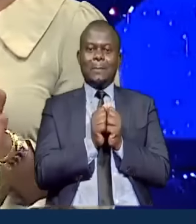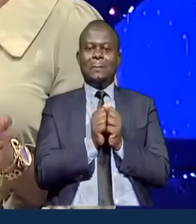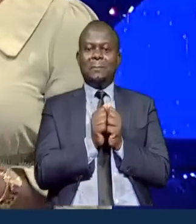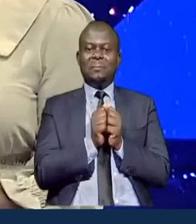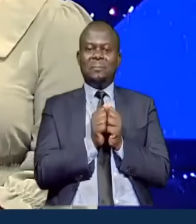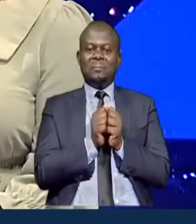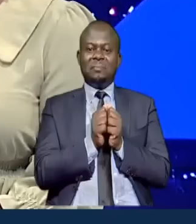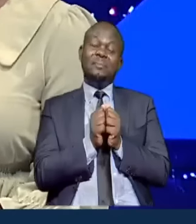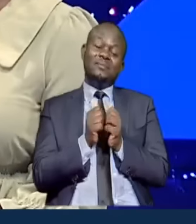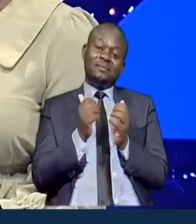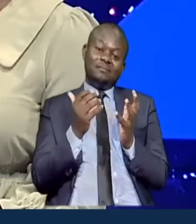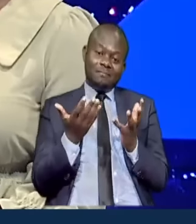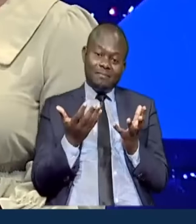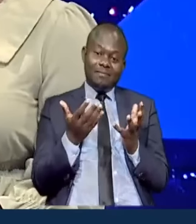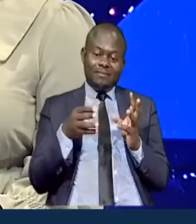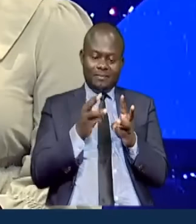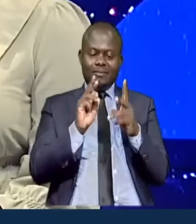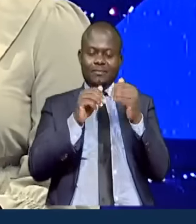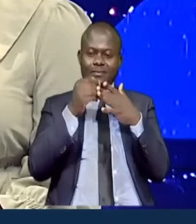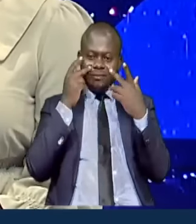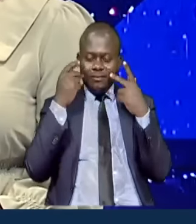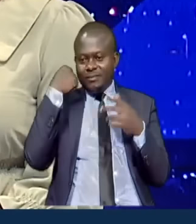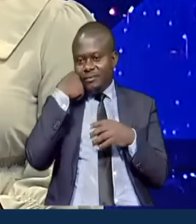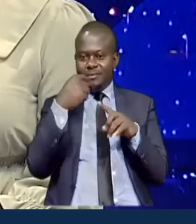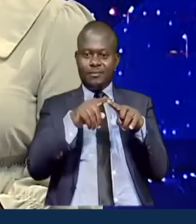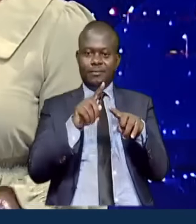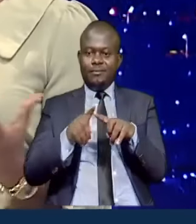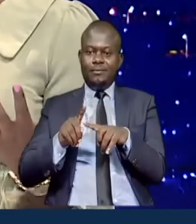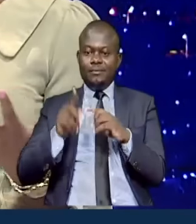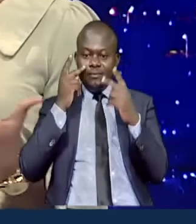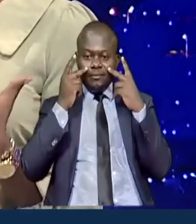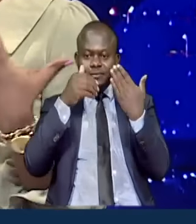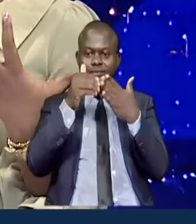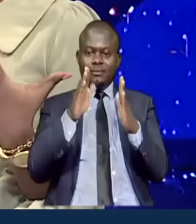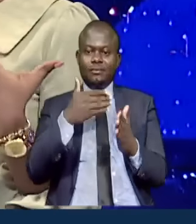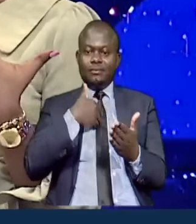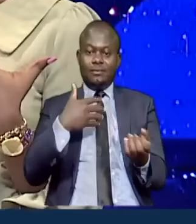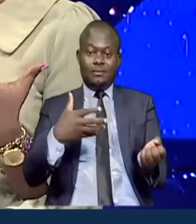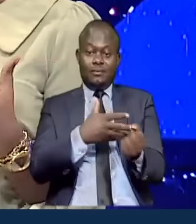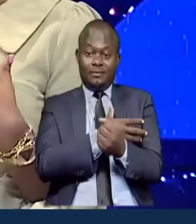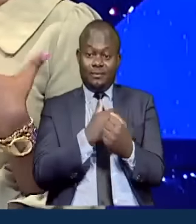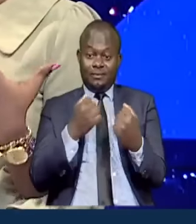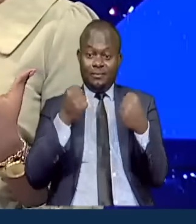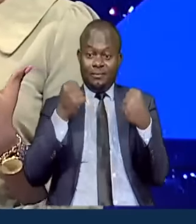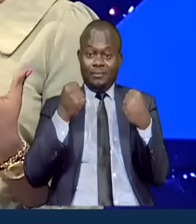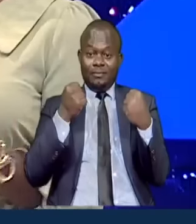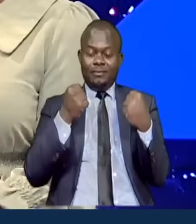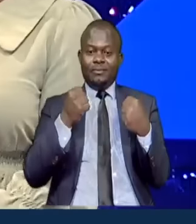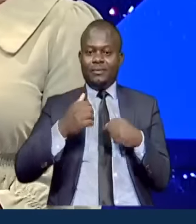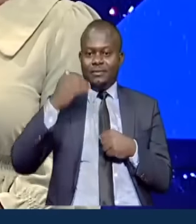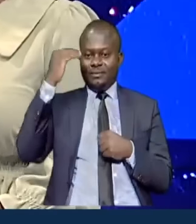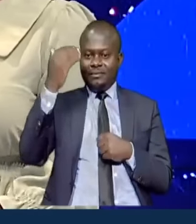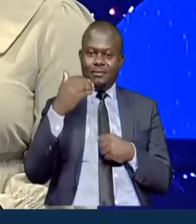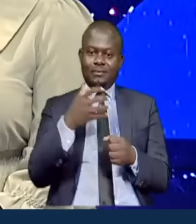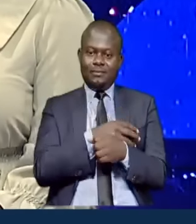ngaho hari ukuntu abantu bajya bareba filime zitandukanye ugasanga umuntu afite imbaraga ndengakamere cyangwa se icyo twita super power